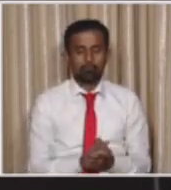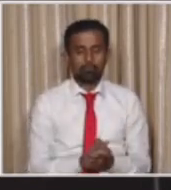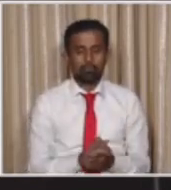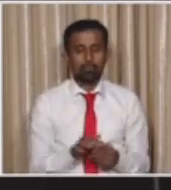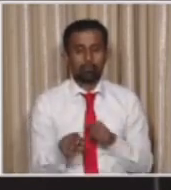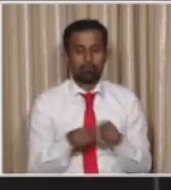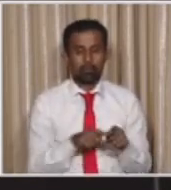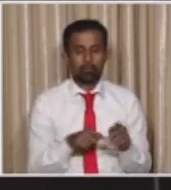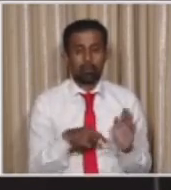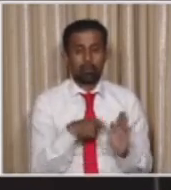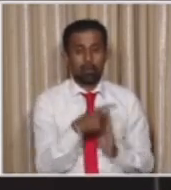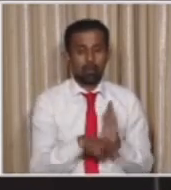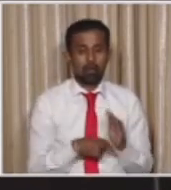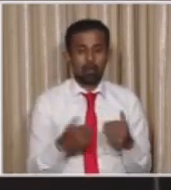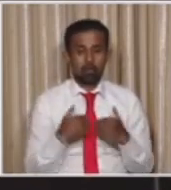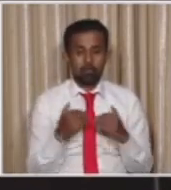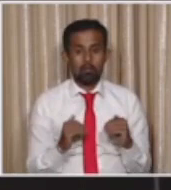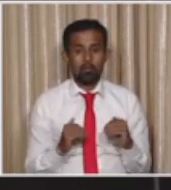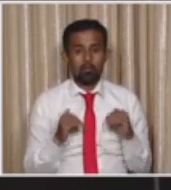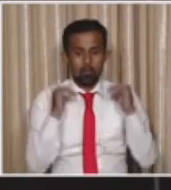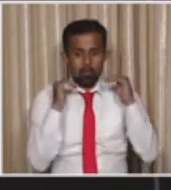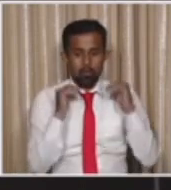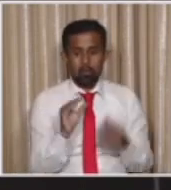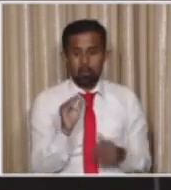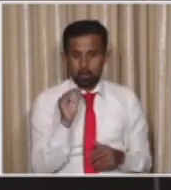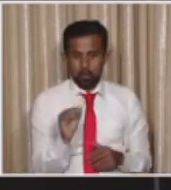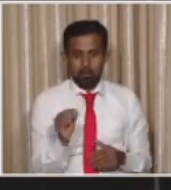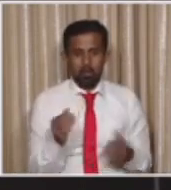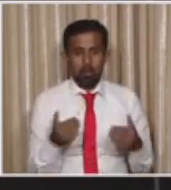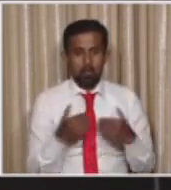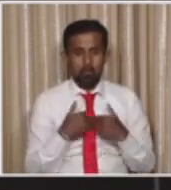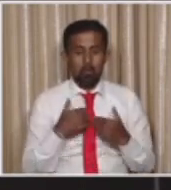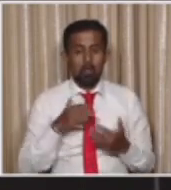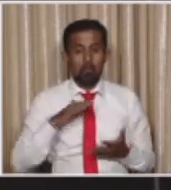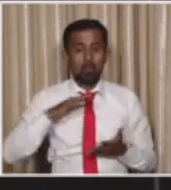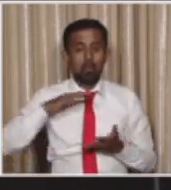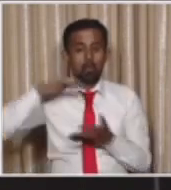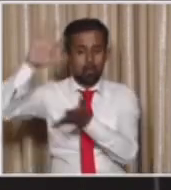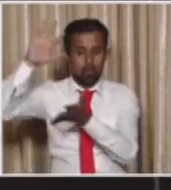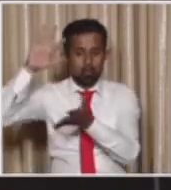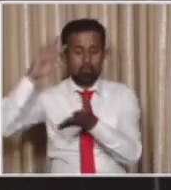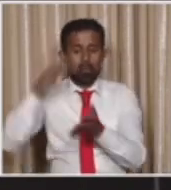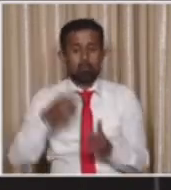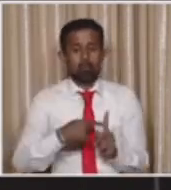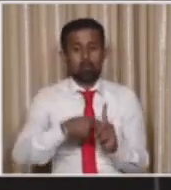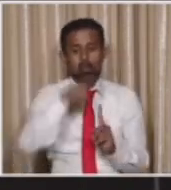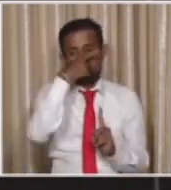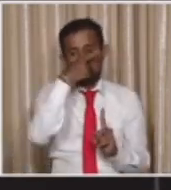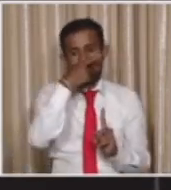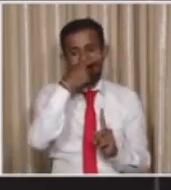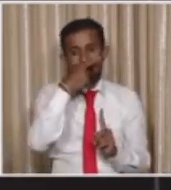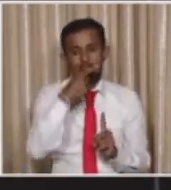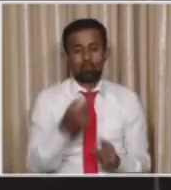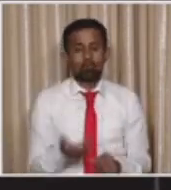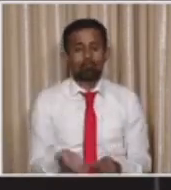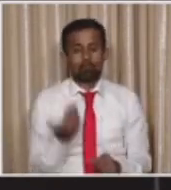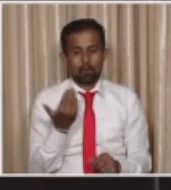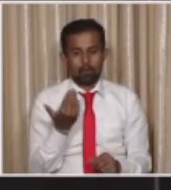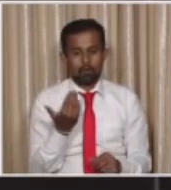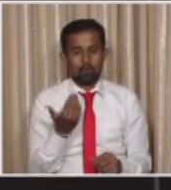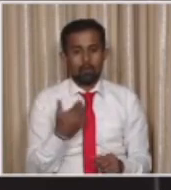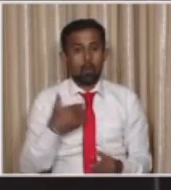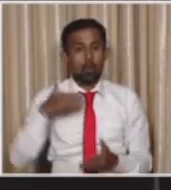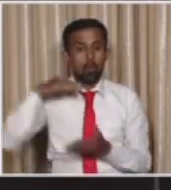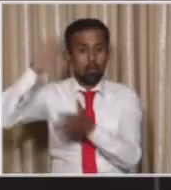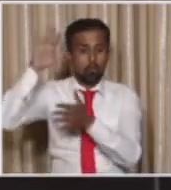දන්නවා රටක් හැටියට අපි දිනුනෝ නම් සභාපතිතුමනි අපි අපනයනේ අපේ එක්ස්පෝස් ටික අපි දිනුන කළ යුතුයි දිනිමත් කළ යුතුයි